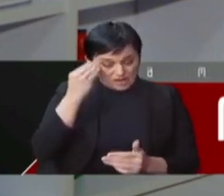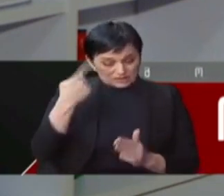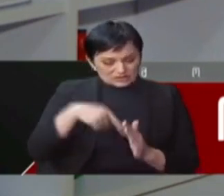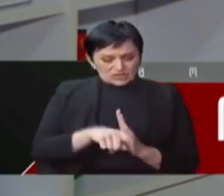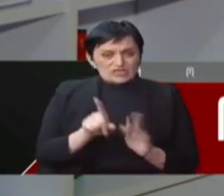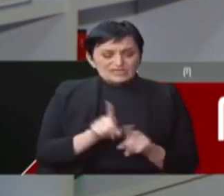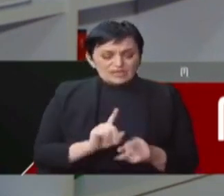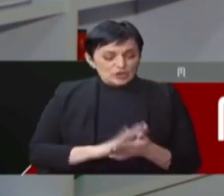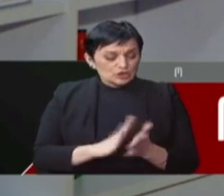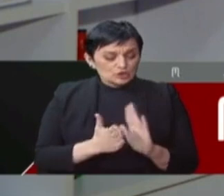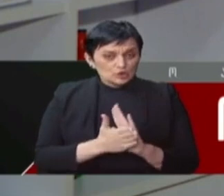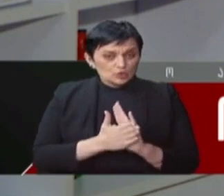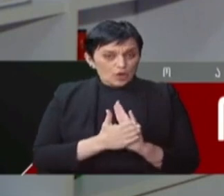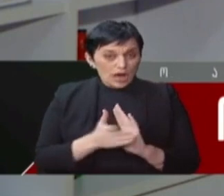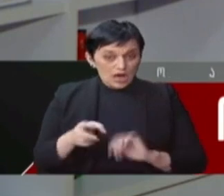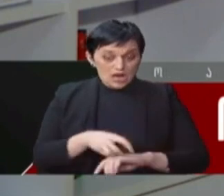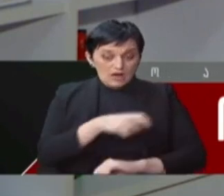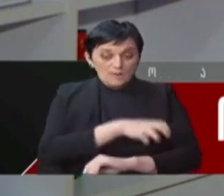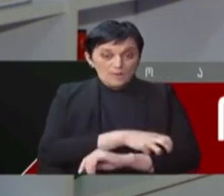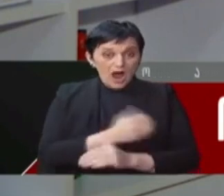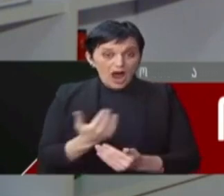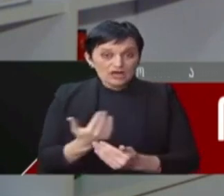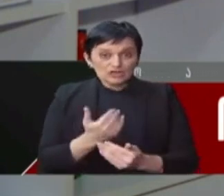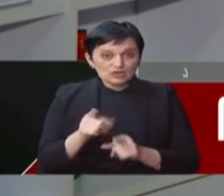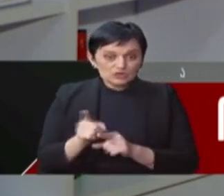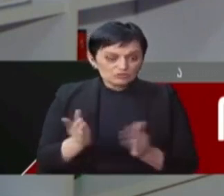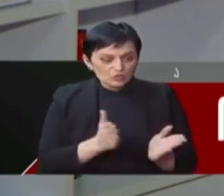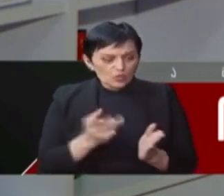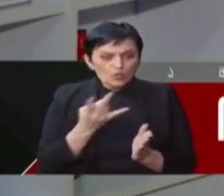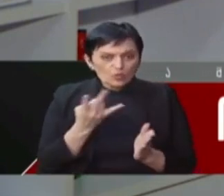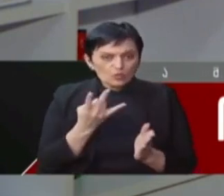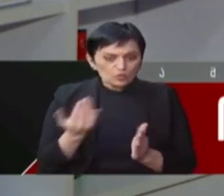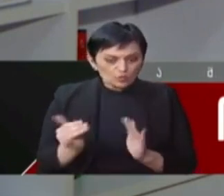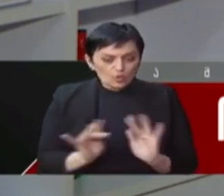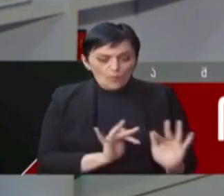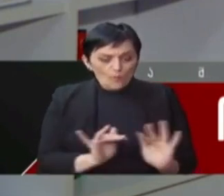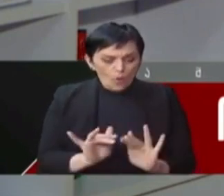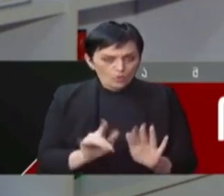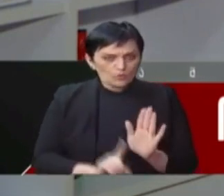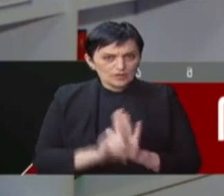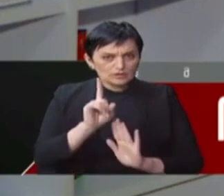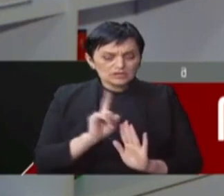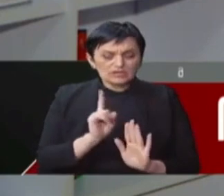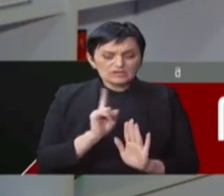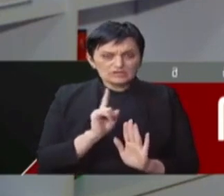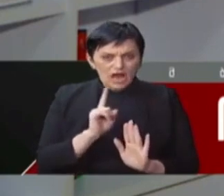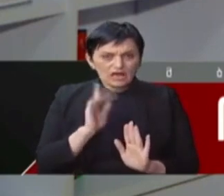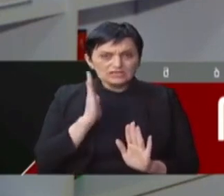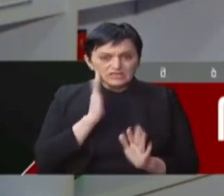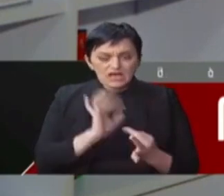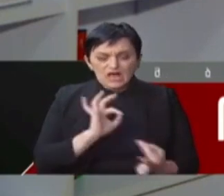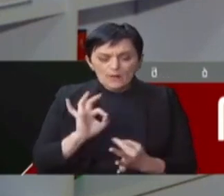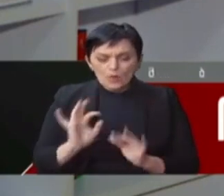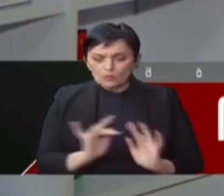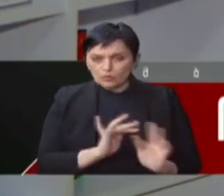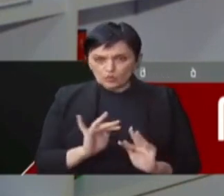ისეთი სიტუაციაა, რომ ეს პარტია ახლა რაღაცნაირად საიტნოჩია, მან რაღაცა მოქმედებები უნდა დაიწყოს იმისათვის, რათა გაამართლოს ის